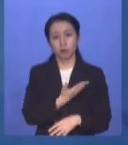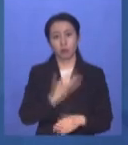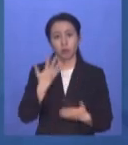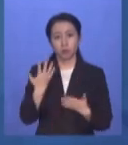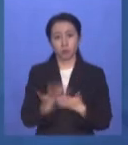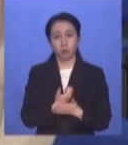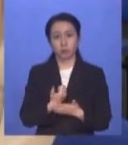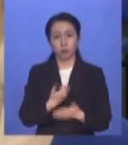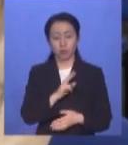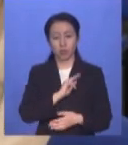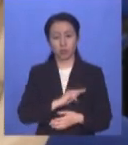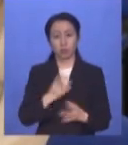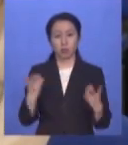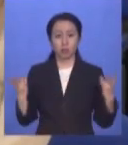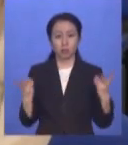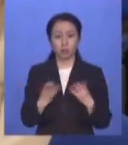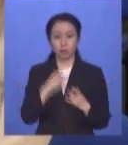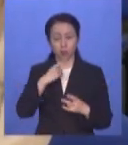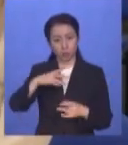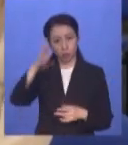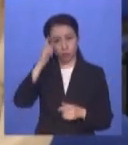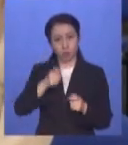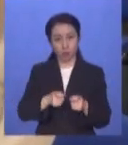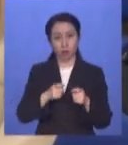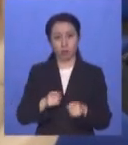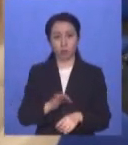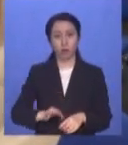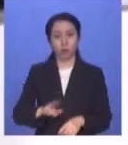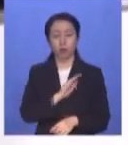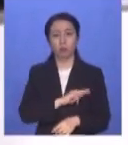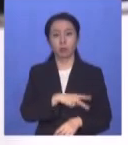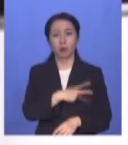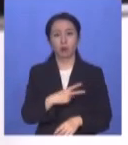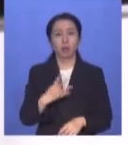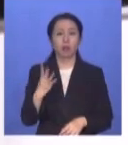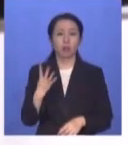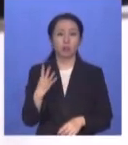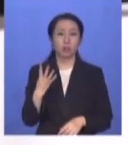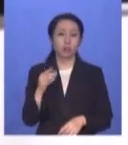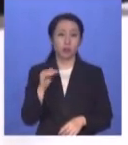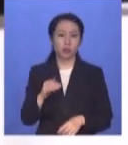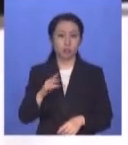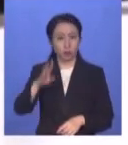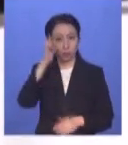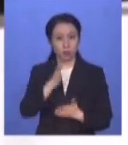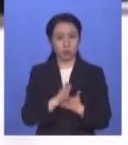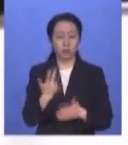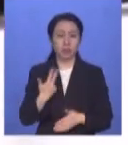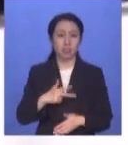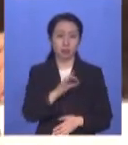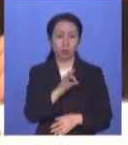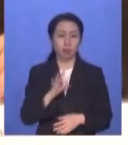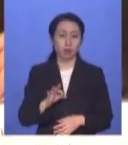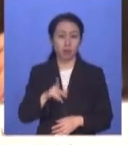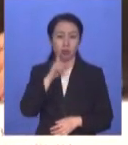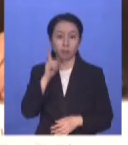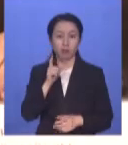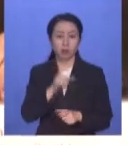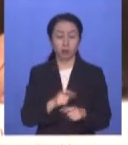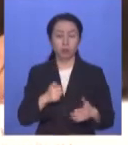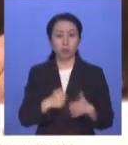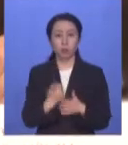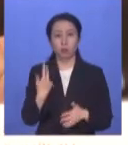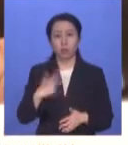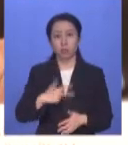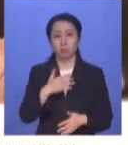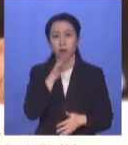успешно трудоустраиваться. Стоит отметить, что в государственных органах области работают порядка 4000 госслужащих. Из них 30% – это молодые люди до